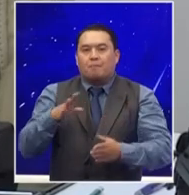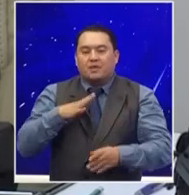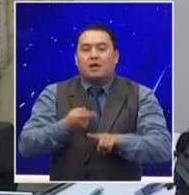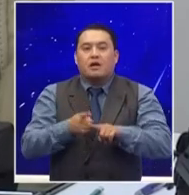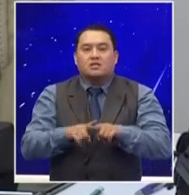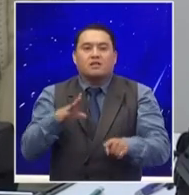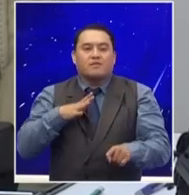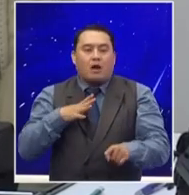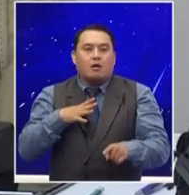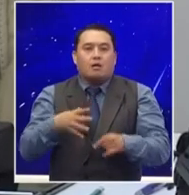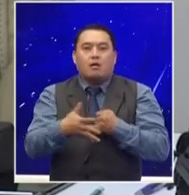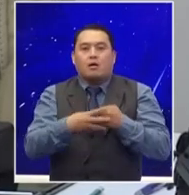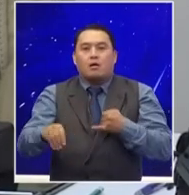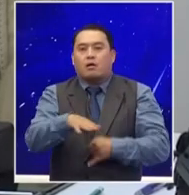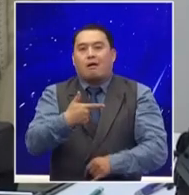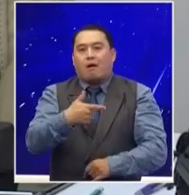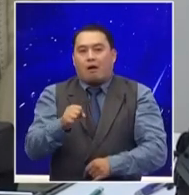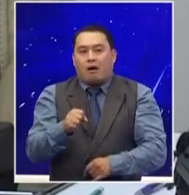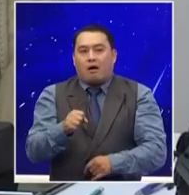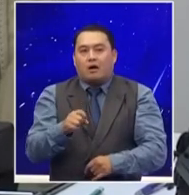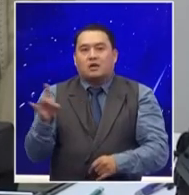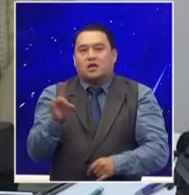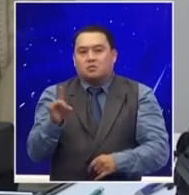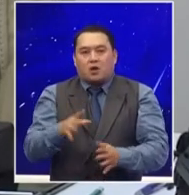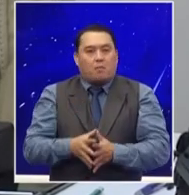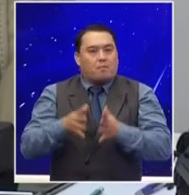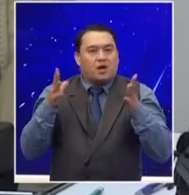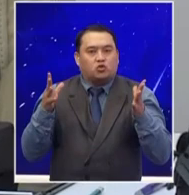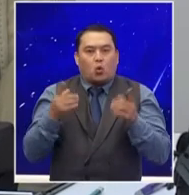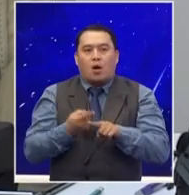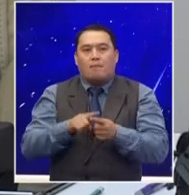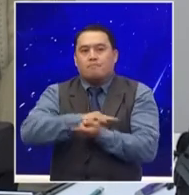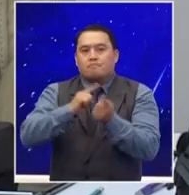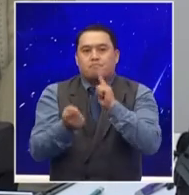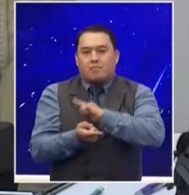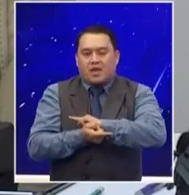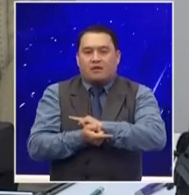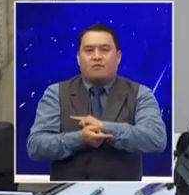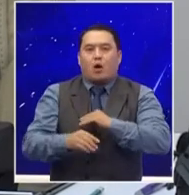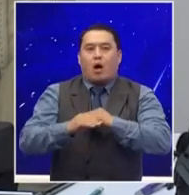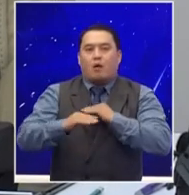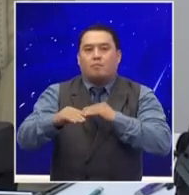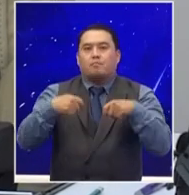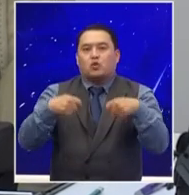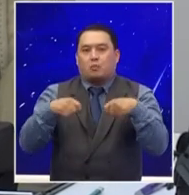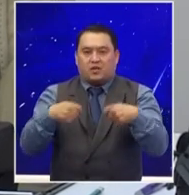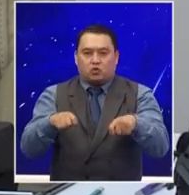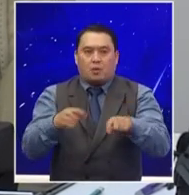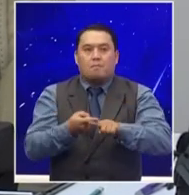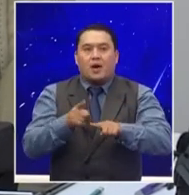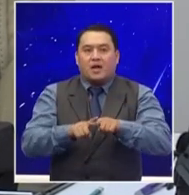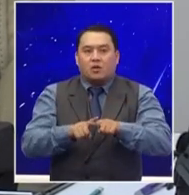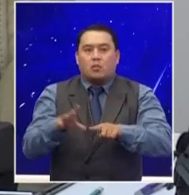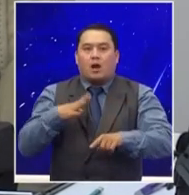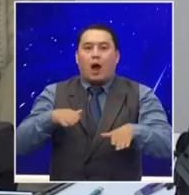если по гектарно взять, там вообще размеры огромные. Перевод земли на ЛПХ, а потом продажа. Поэтому